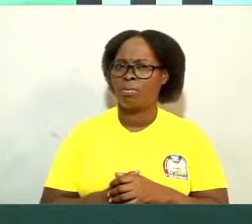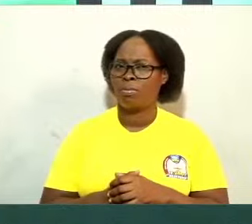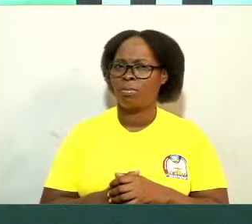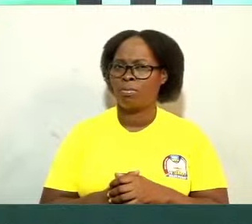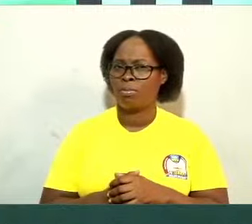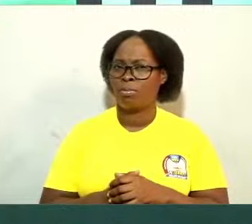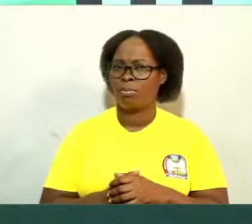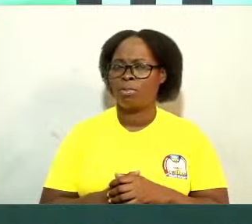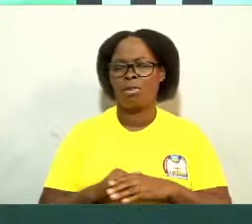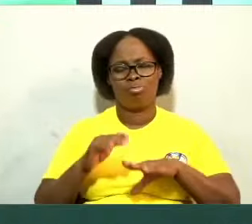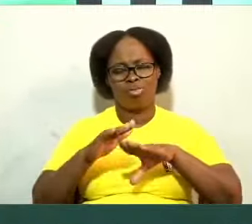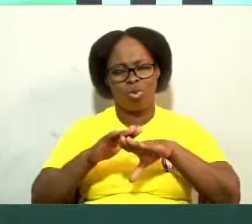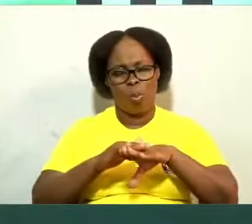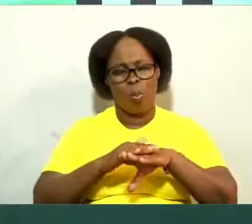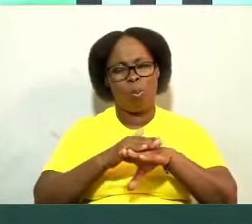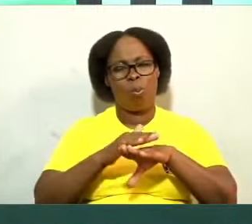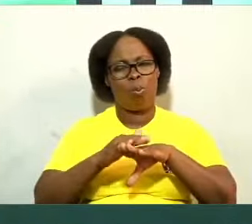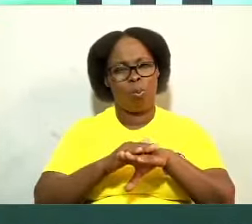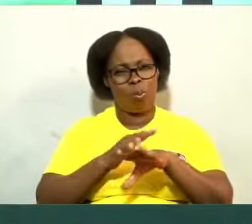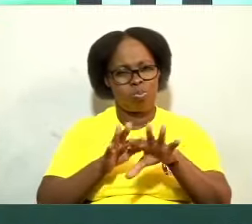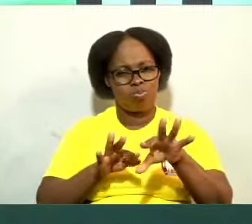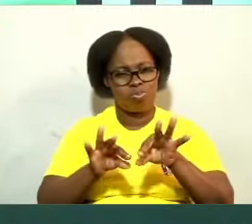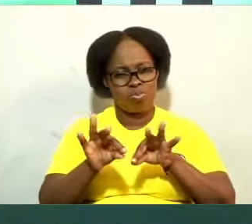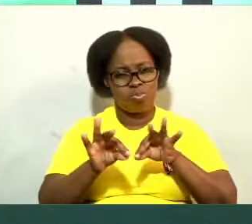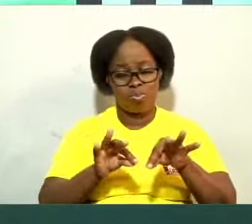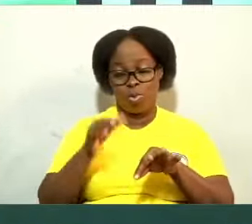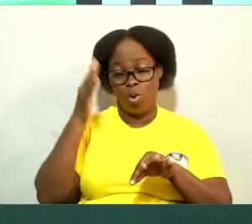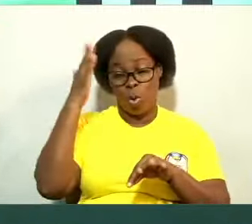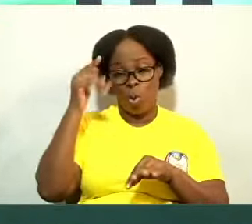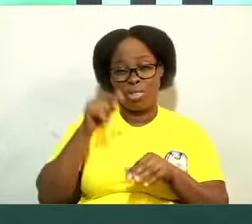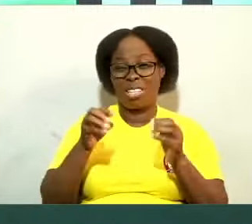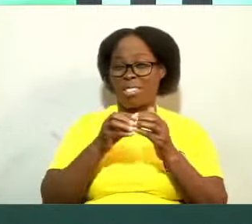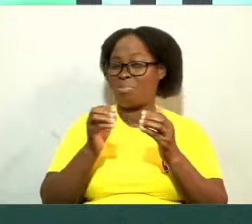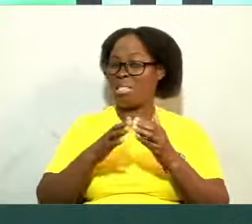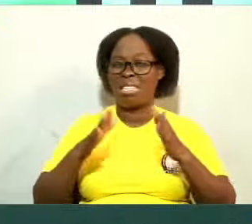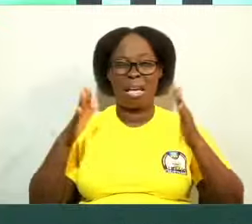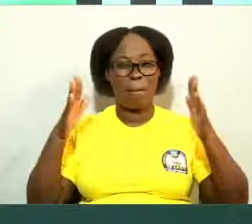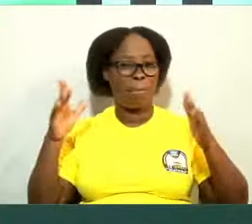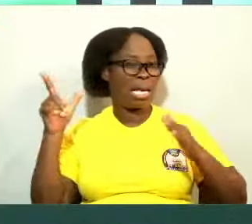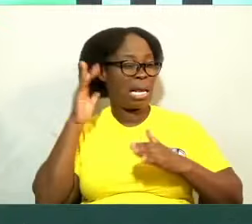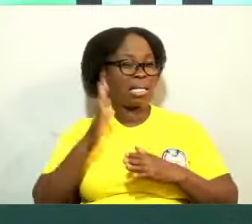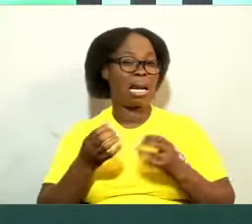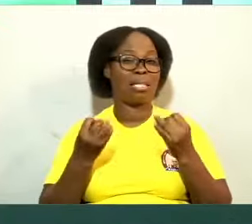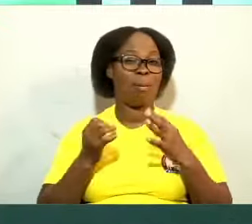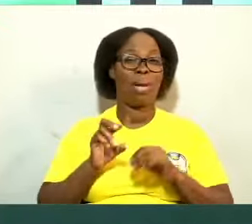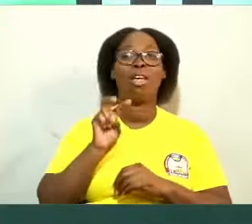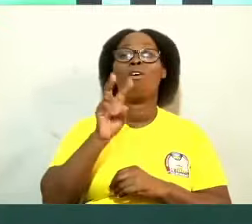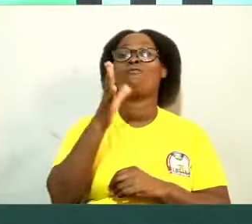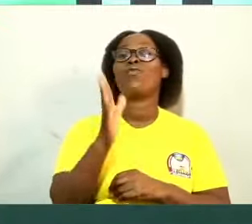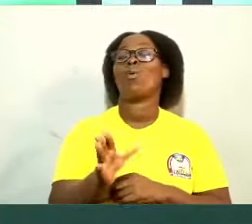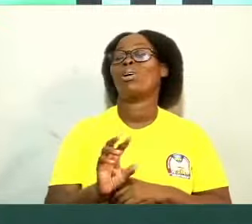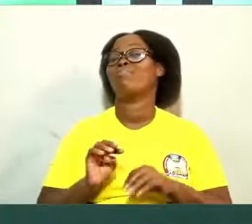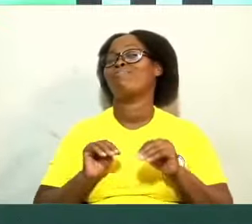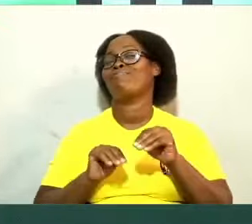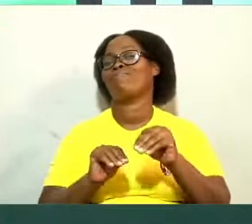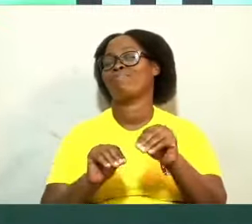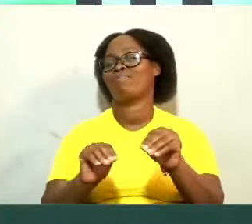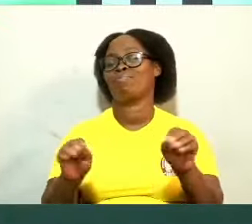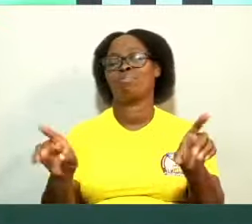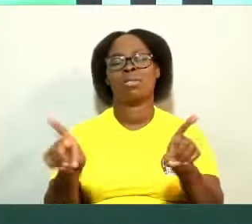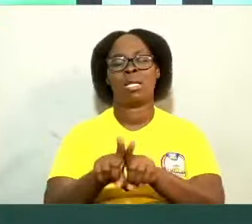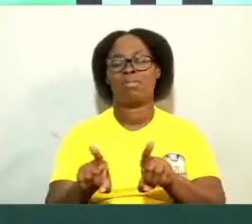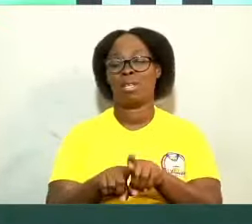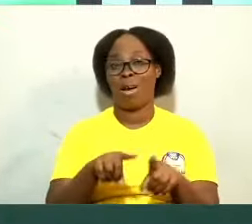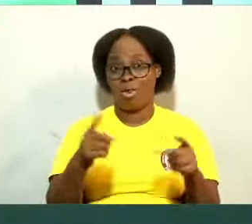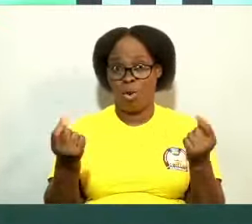Naenda taratibu, najua mkutano huu ni mkubwa na wasikilizaji ni wengi, watazamaji ni wengi, na